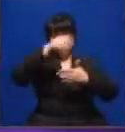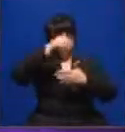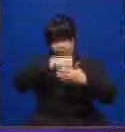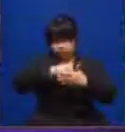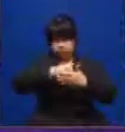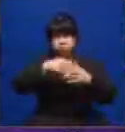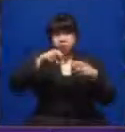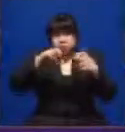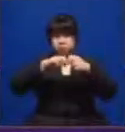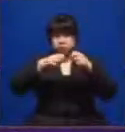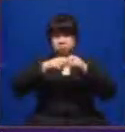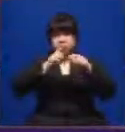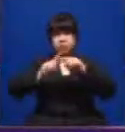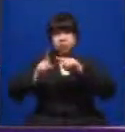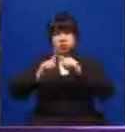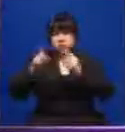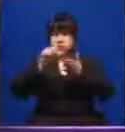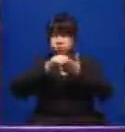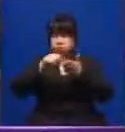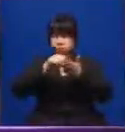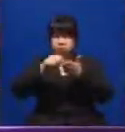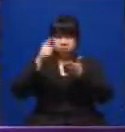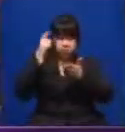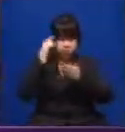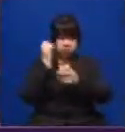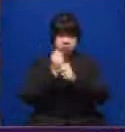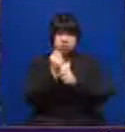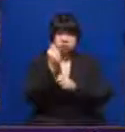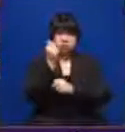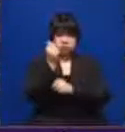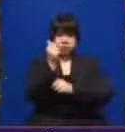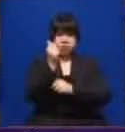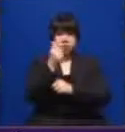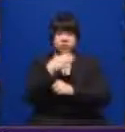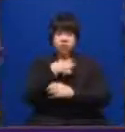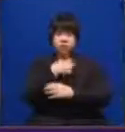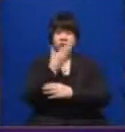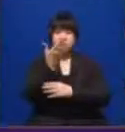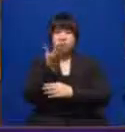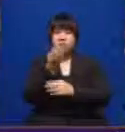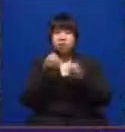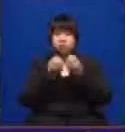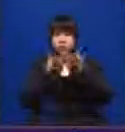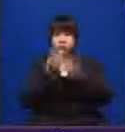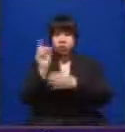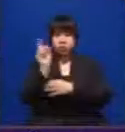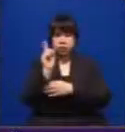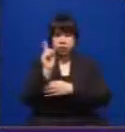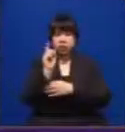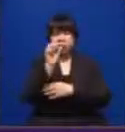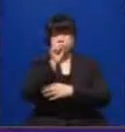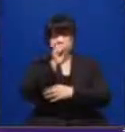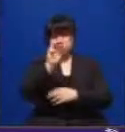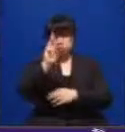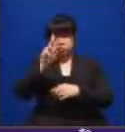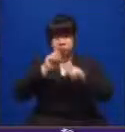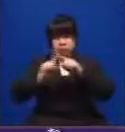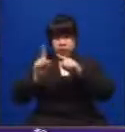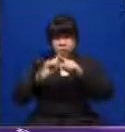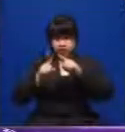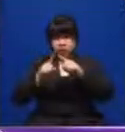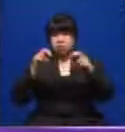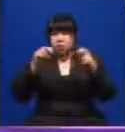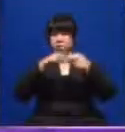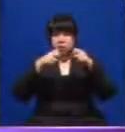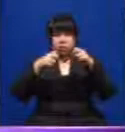ช่วยคลี่คลายปัญหาความวุ่นวายทางการเมืองได้บ้างไม่มากก็น้อยและได้แต่ภาวนาว่าสมาชิกวุฒิสภาผู้ทรงเกียรติจะไม่เข้าไปเติม